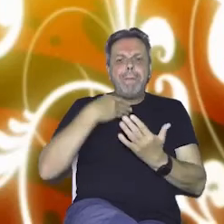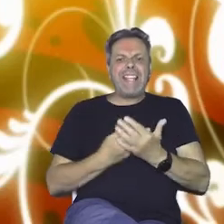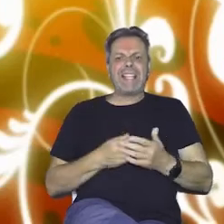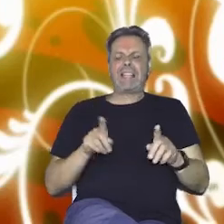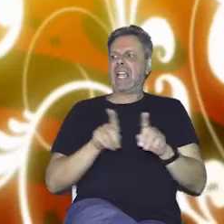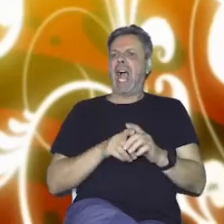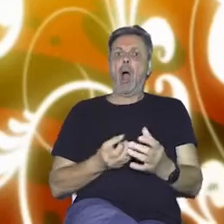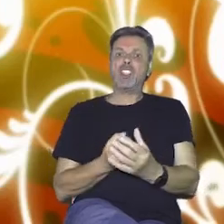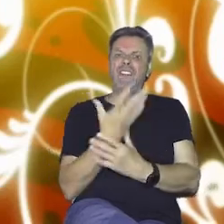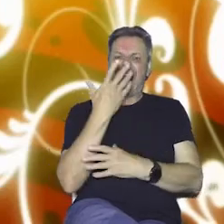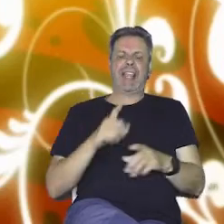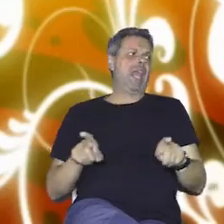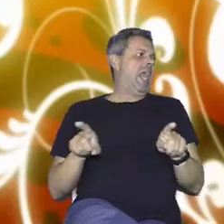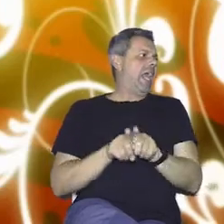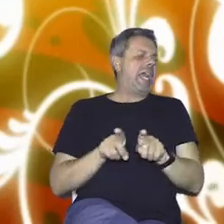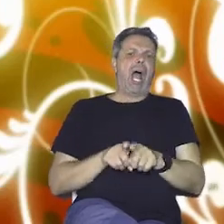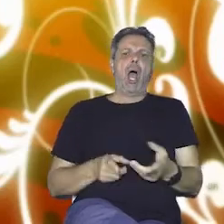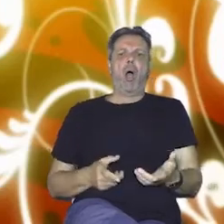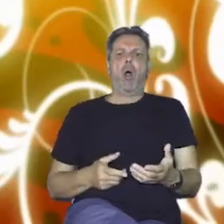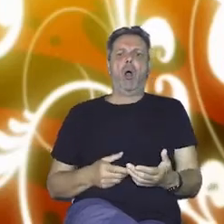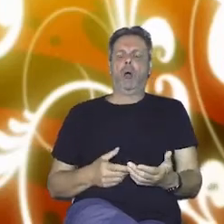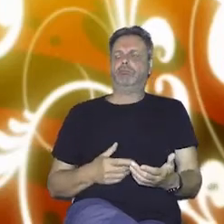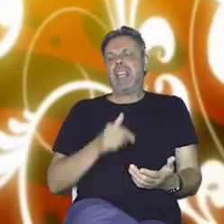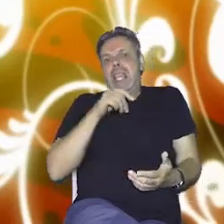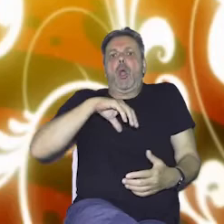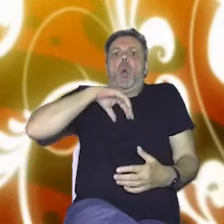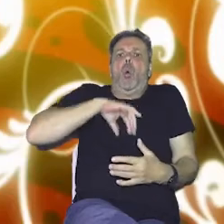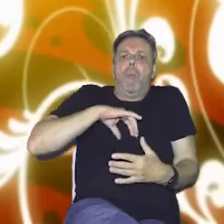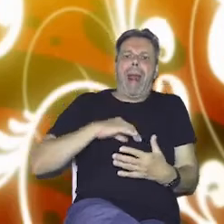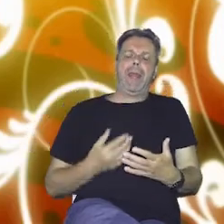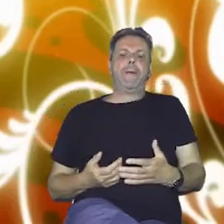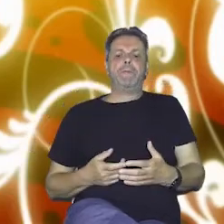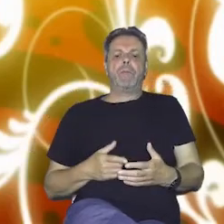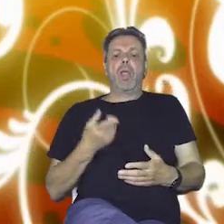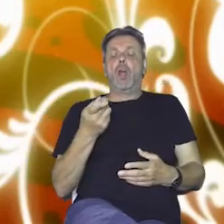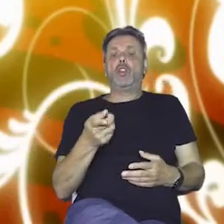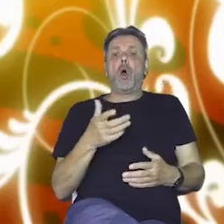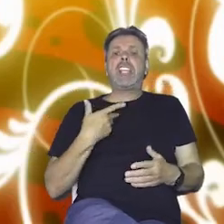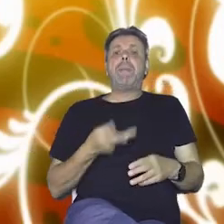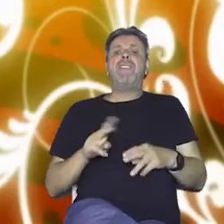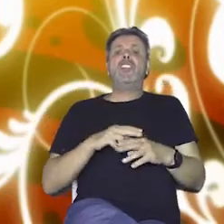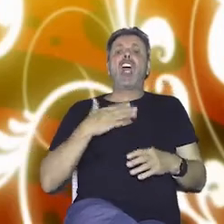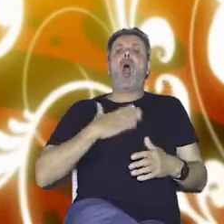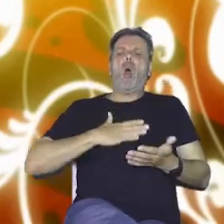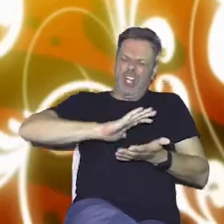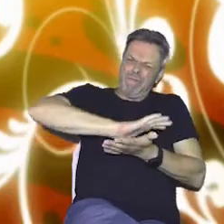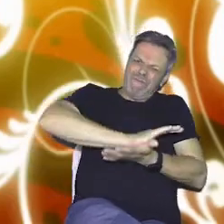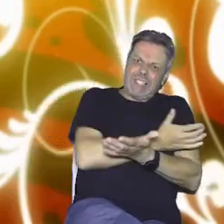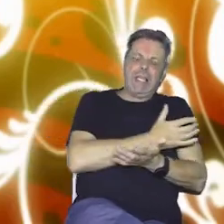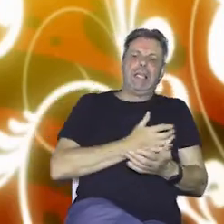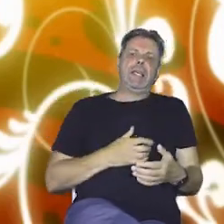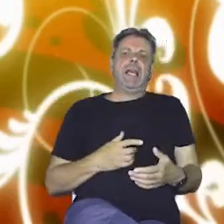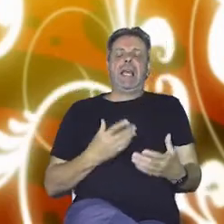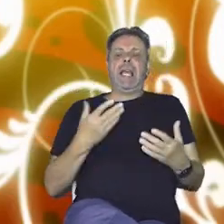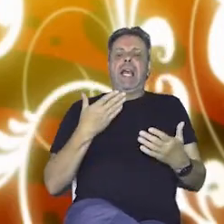kao stvaratelj, kao bilo humanitarno ili ovako, to te više hoće zgnječiti. Naravno, jer